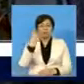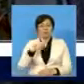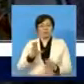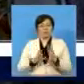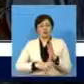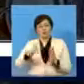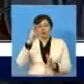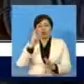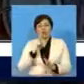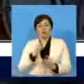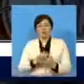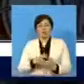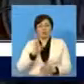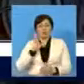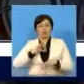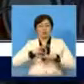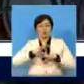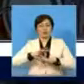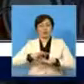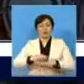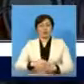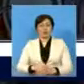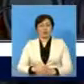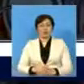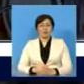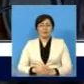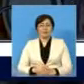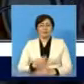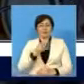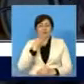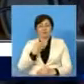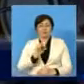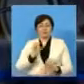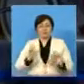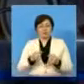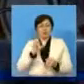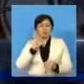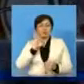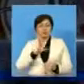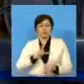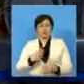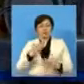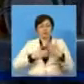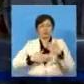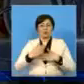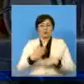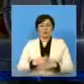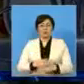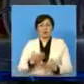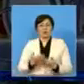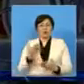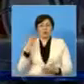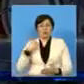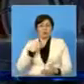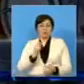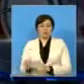айында суымыз қосылып, іске қосылып, ыссыз суымыз, салқын суымыз, яғни соған қуаныштымыз. Бұрын құдықтан ішіп